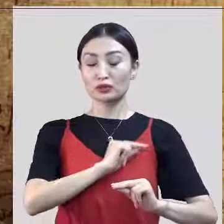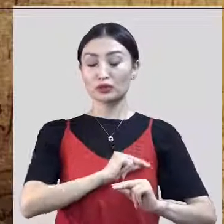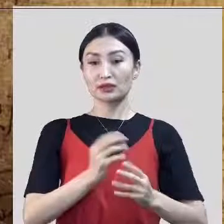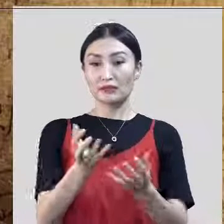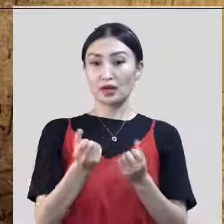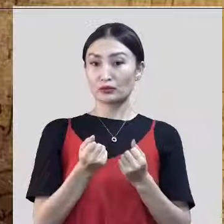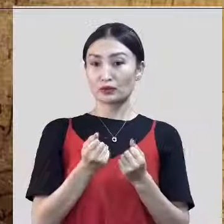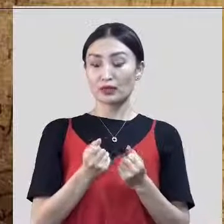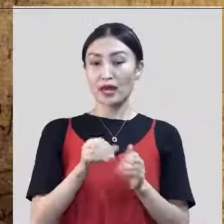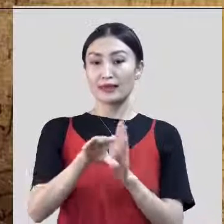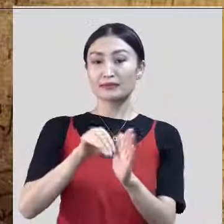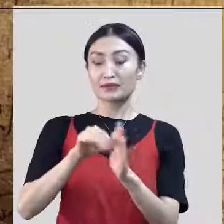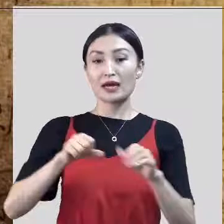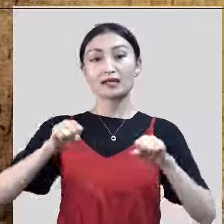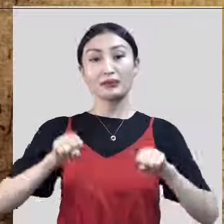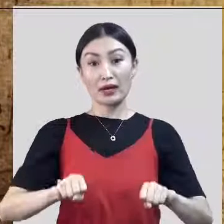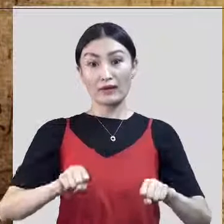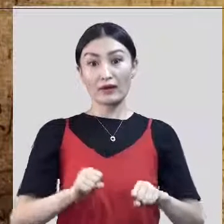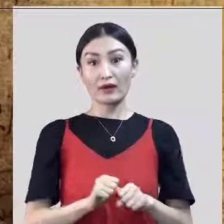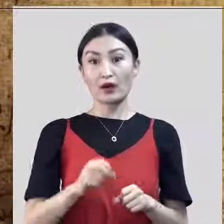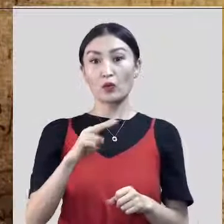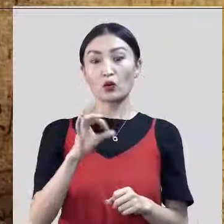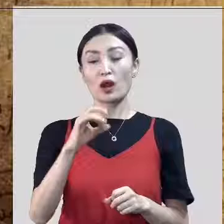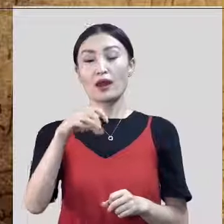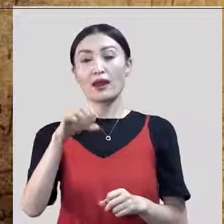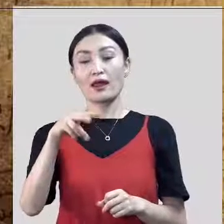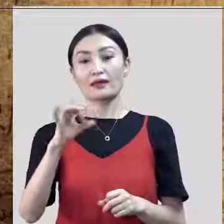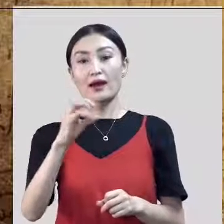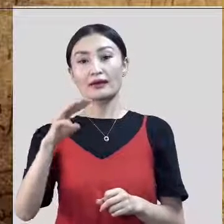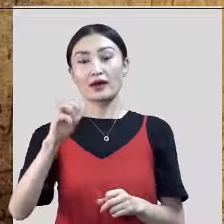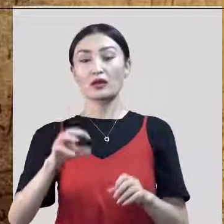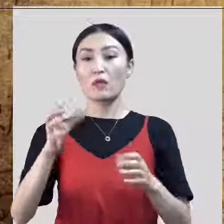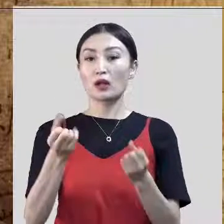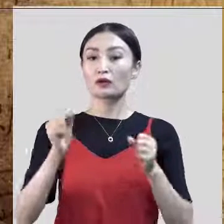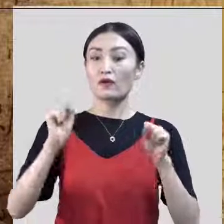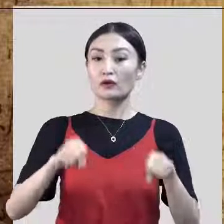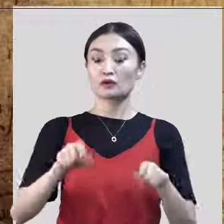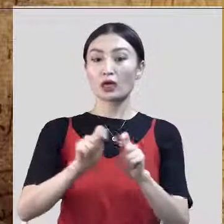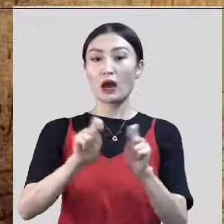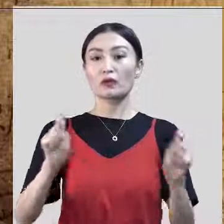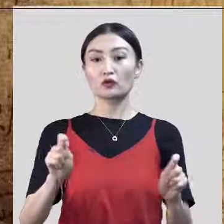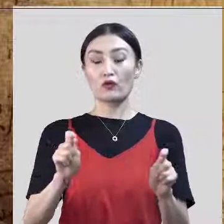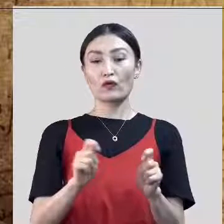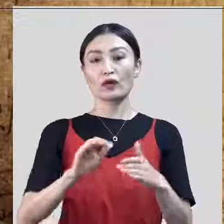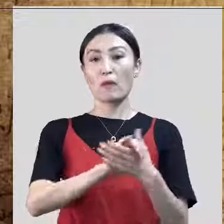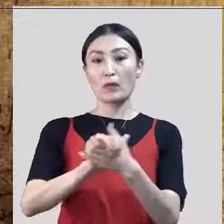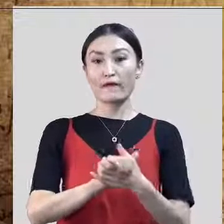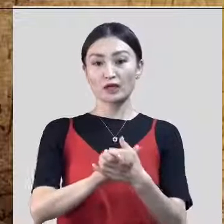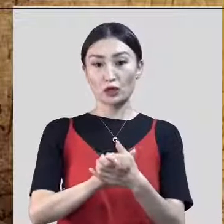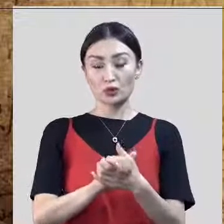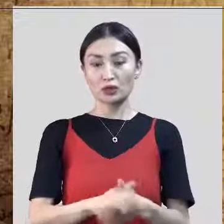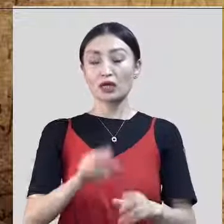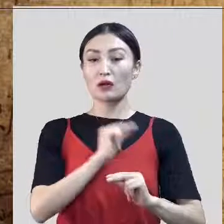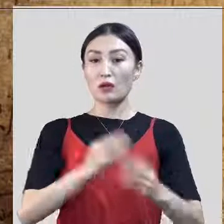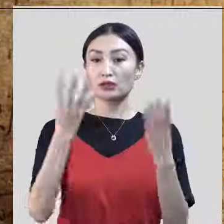получила избирательные права пролетариат получил возможность образовывать профсоюзы рабочий день